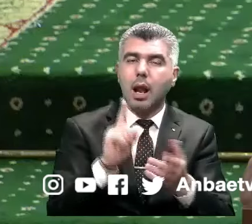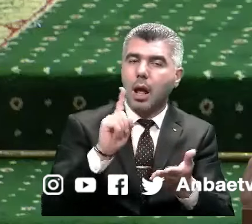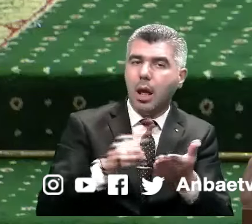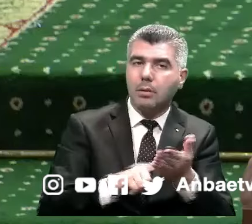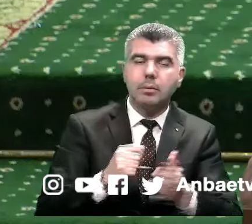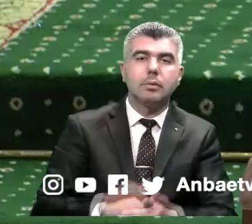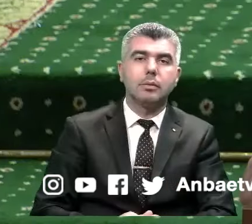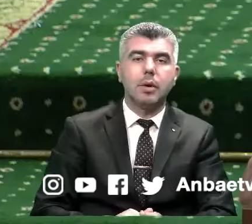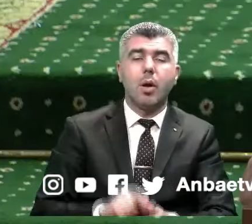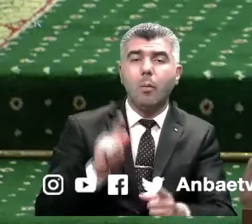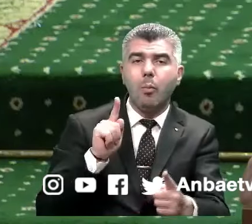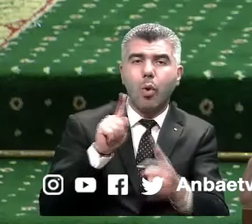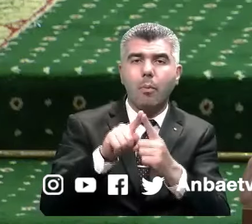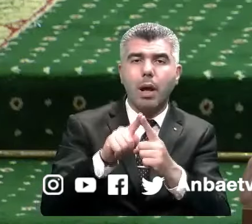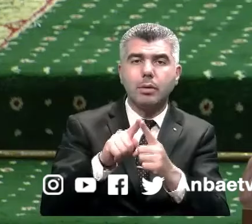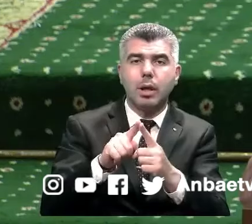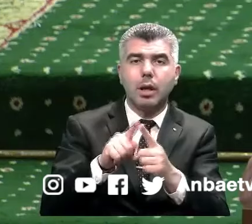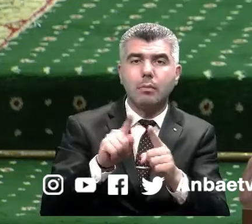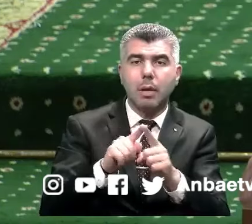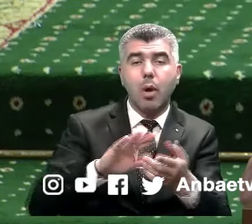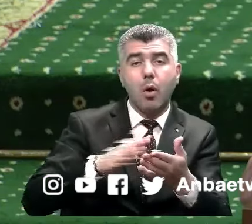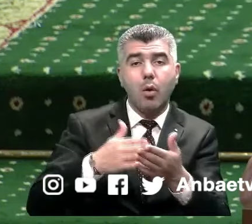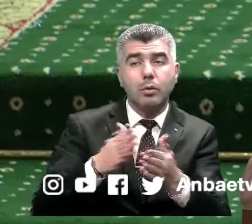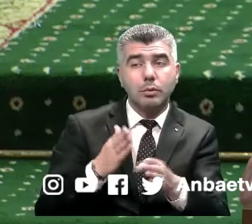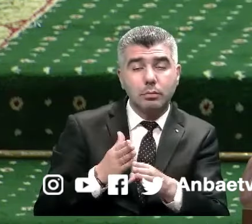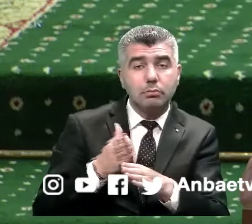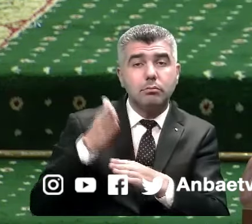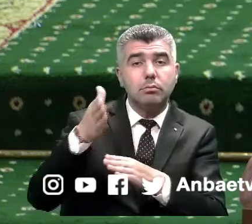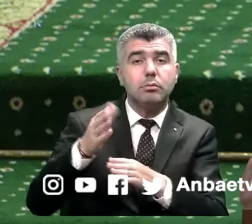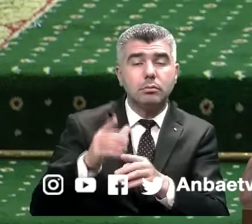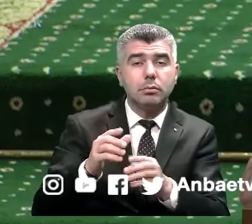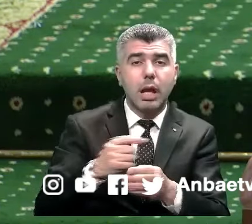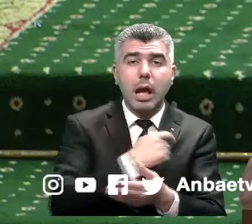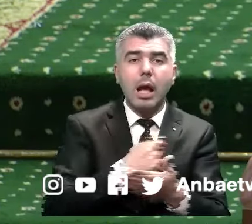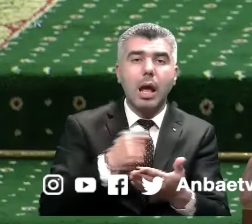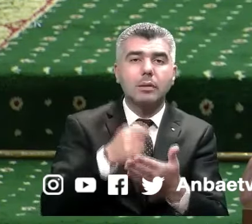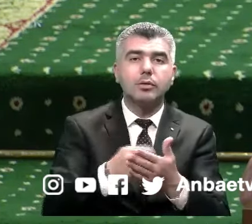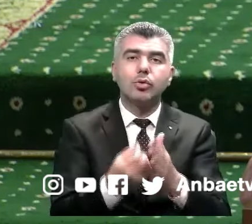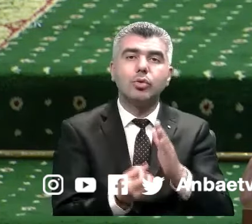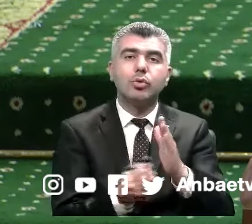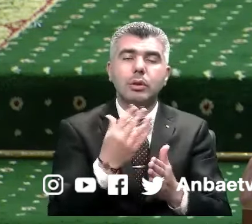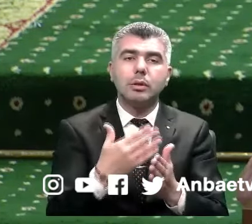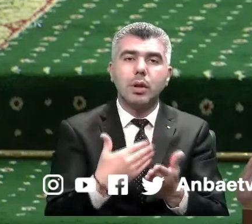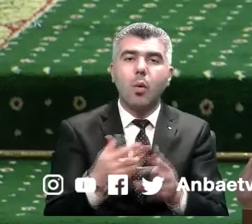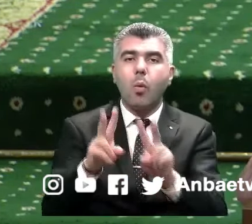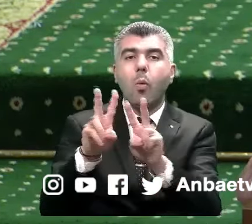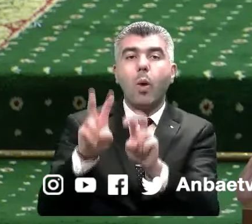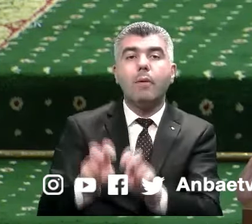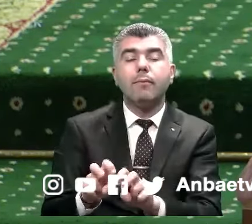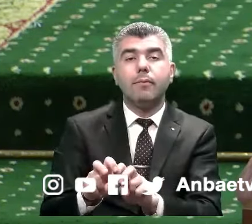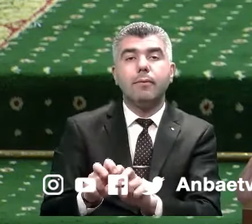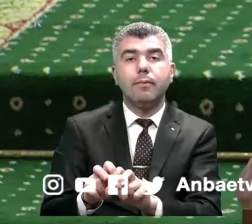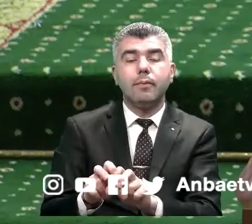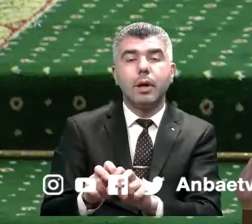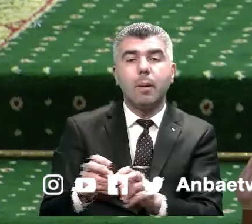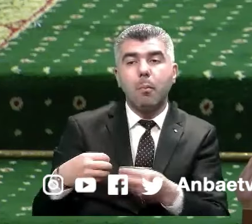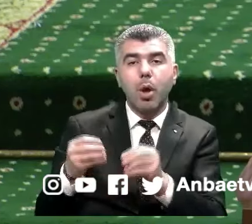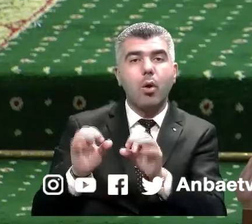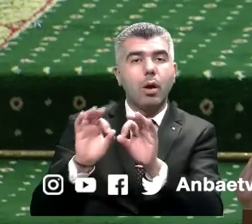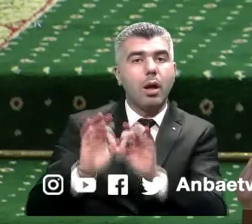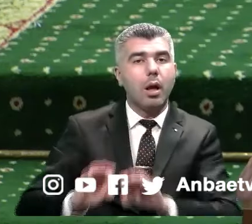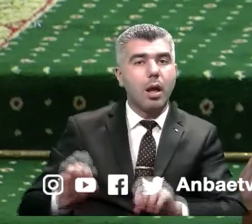اثناء مباشره اجراء تنفيذ الاوامر السالفه تم صدور اوامر قضائيه جديده قضت بايقاف مساطر التنفيذ الامر الذي دفع